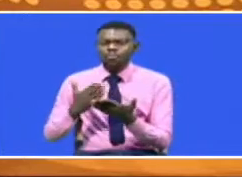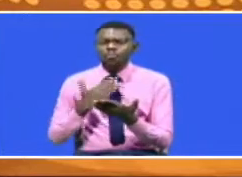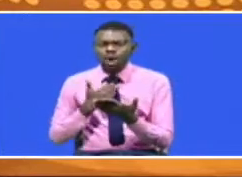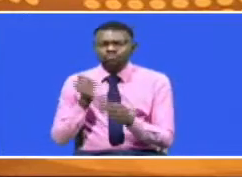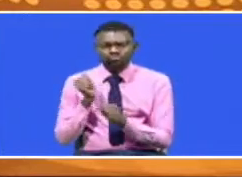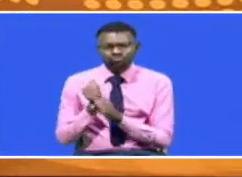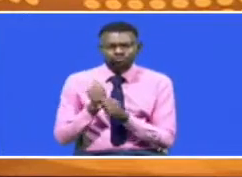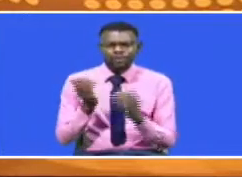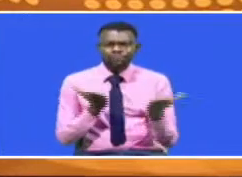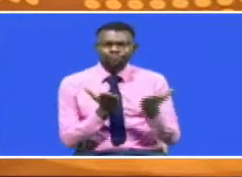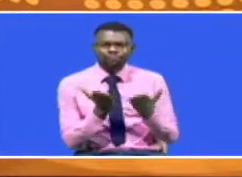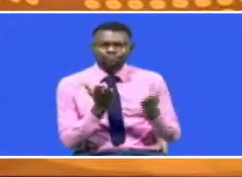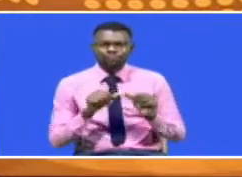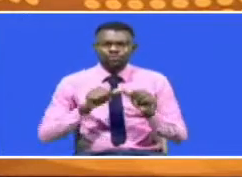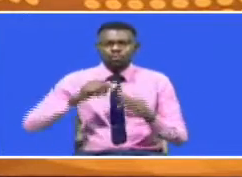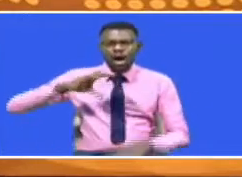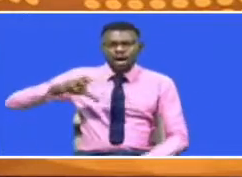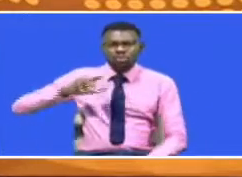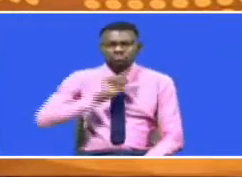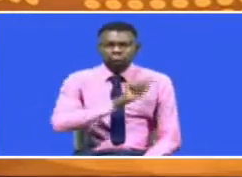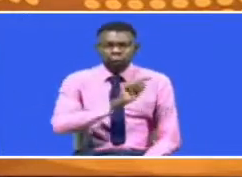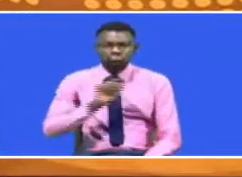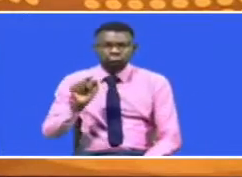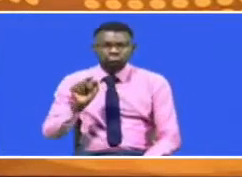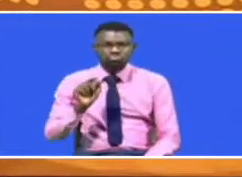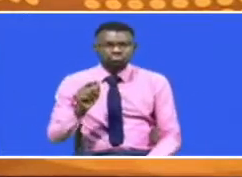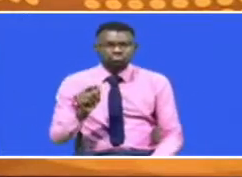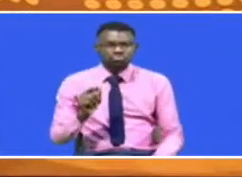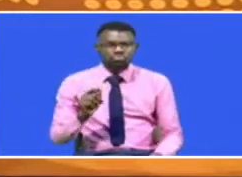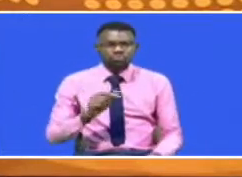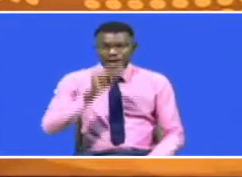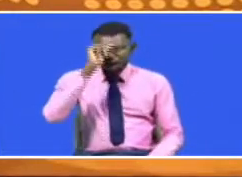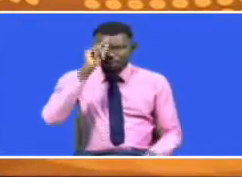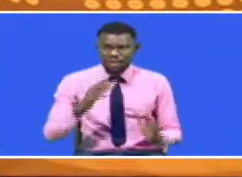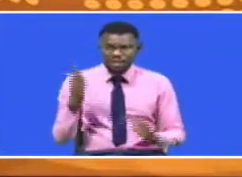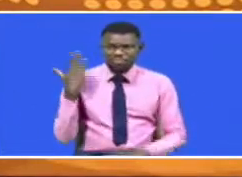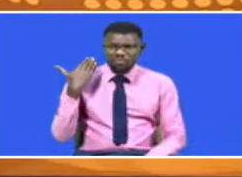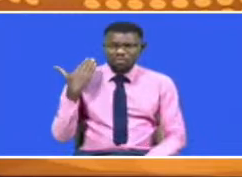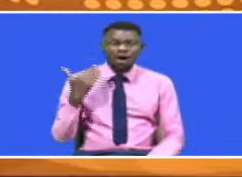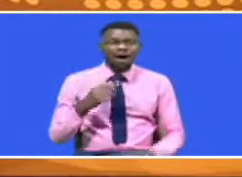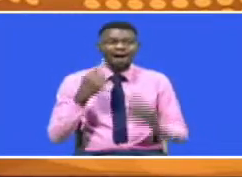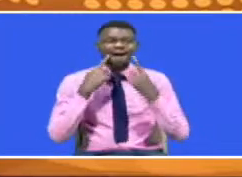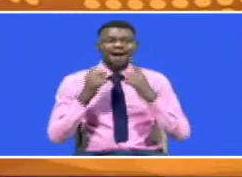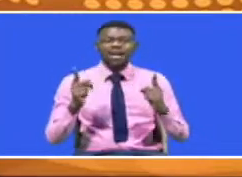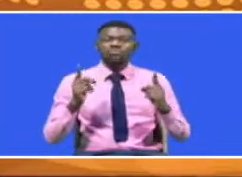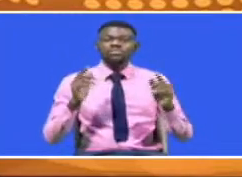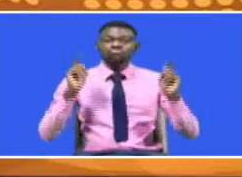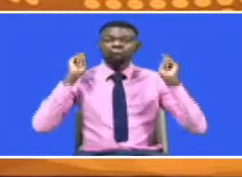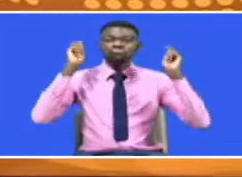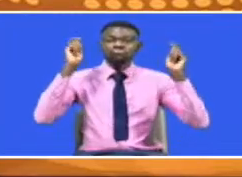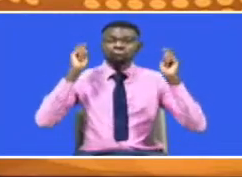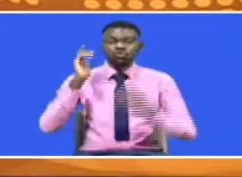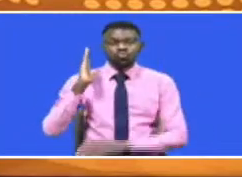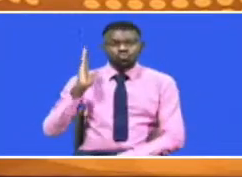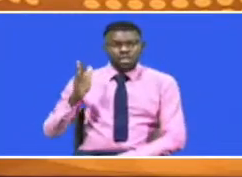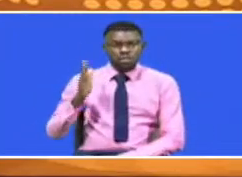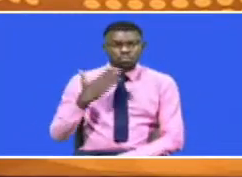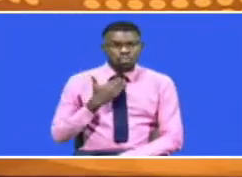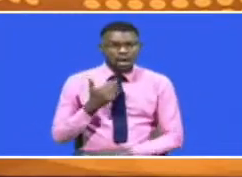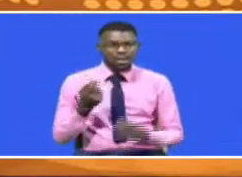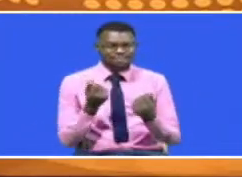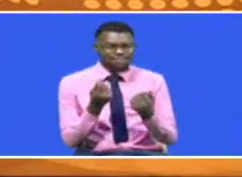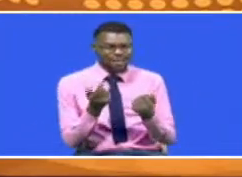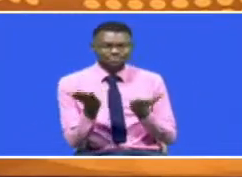tashwishi yoyote katika kaunti. Haya yanajiri baada ya magavana kutishia mgomo hadi pale ambapo watapata fedha za kuendeleza